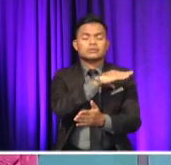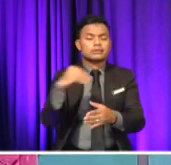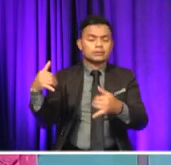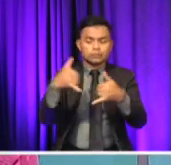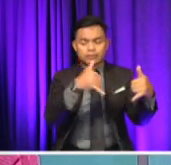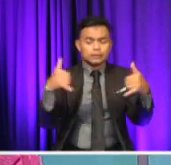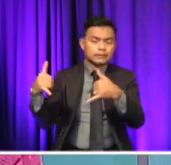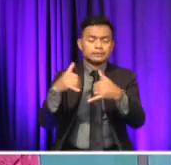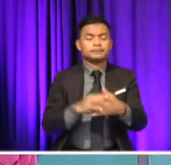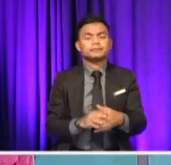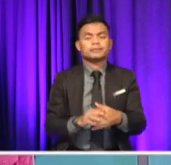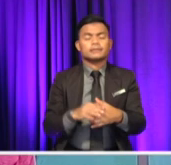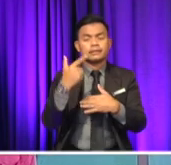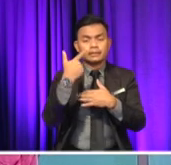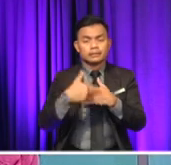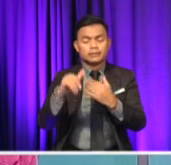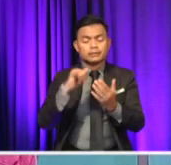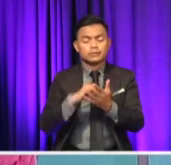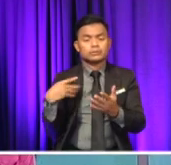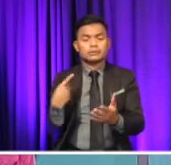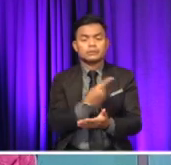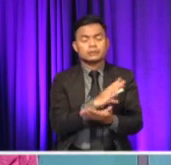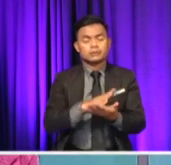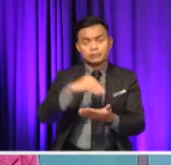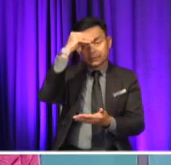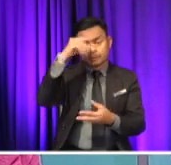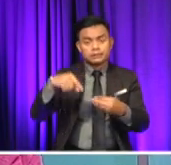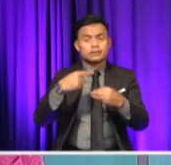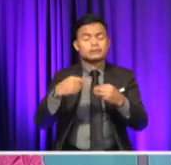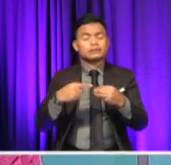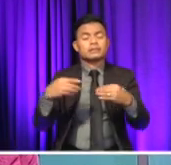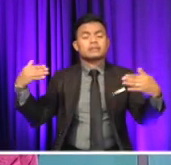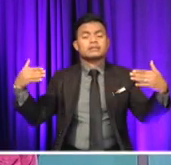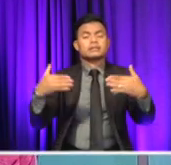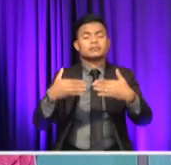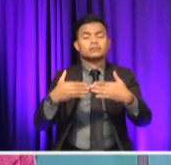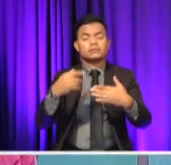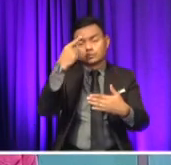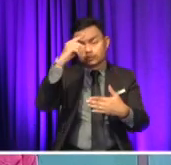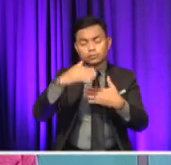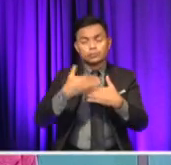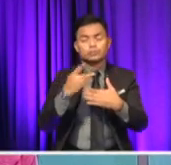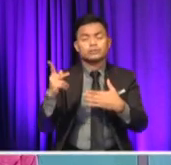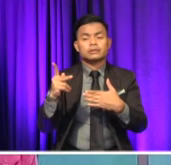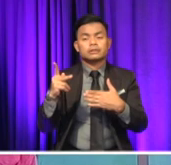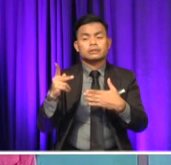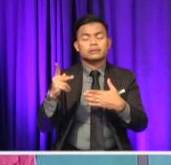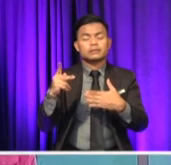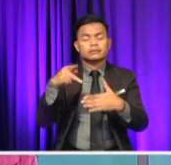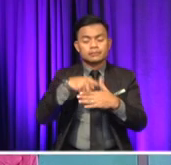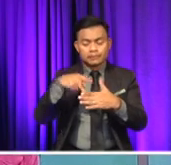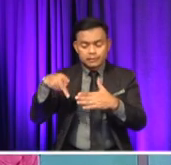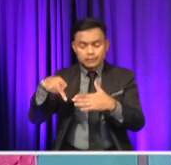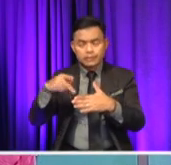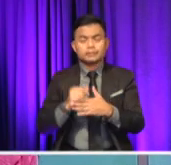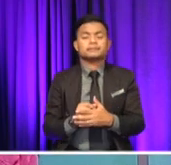Oke pasti kita belajar tentang penyambungan fungsi penyambungan adalah untuk kita mudahkan pasang komponen-komponen